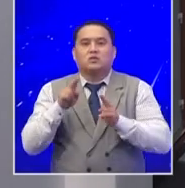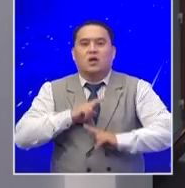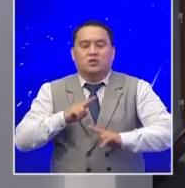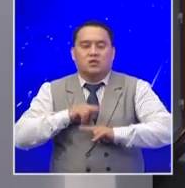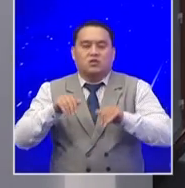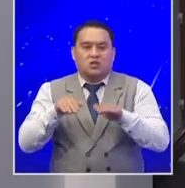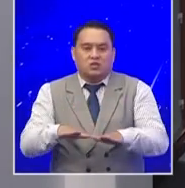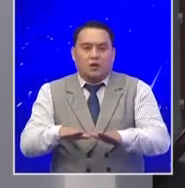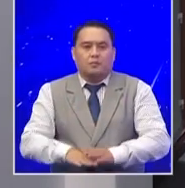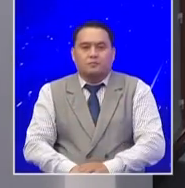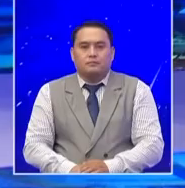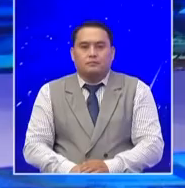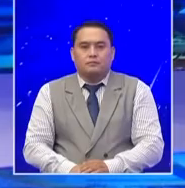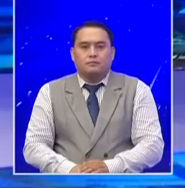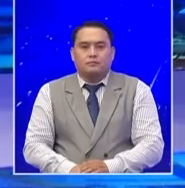решаться.